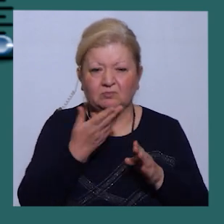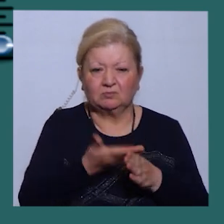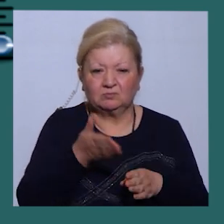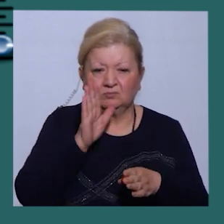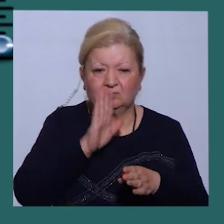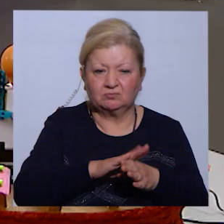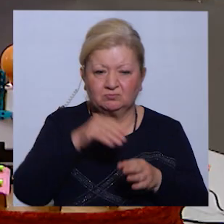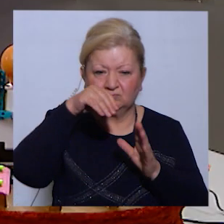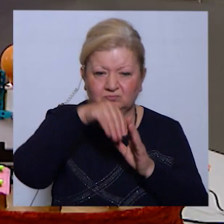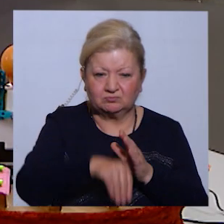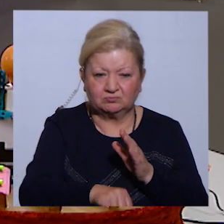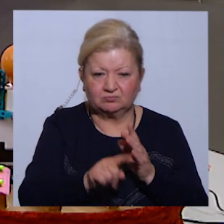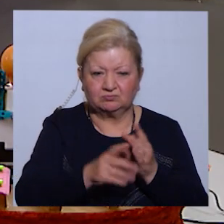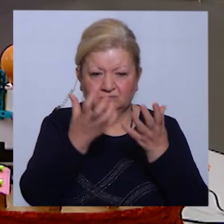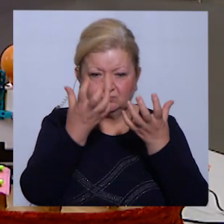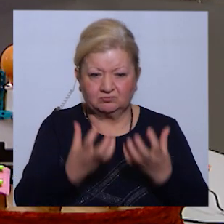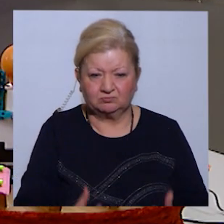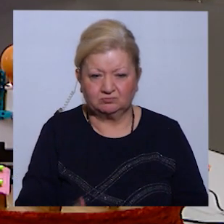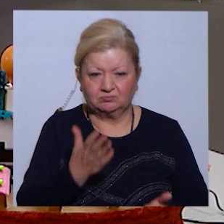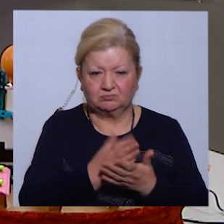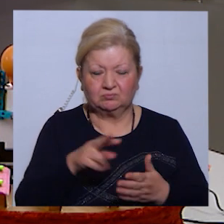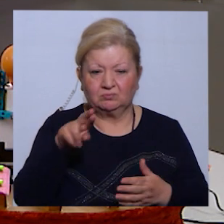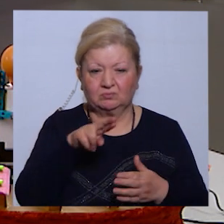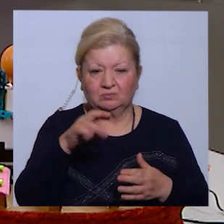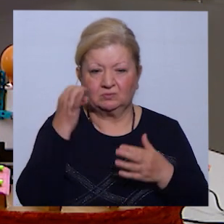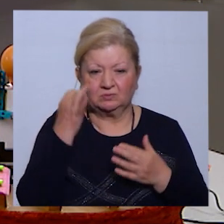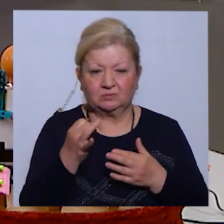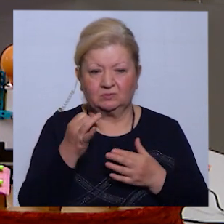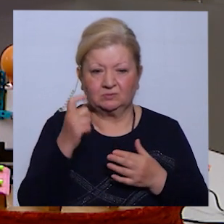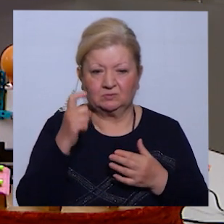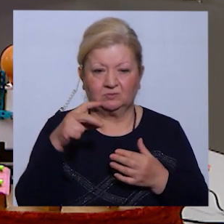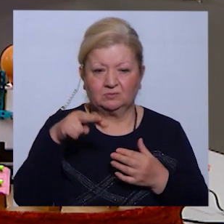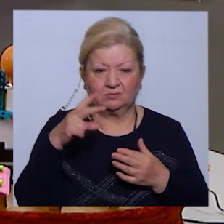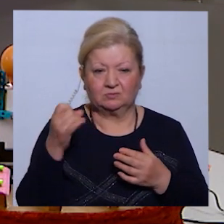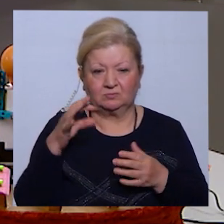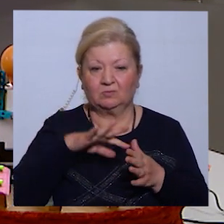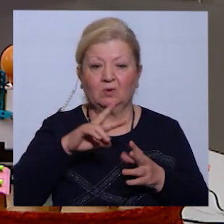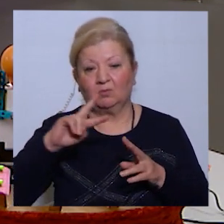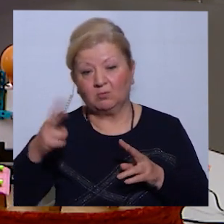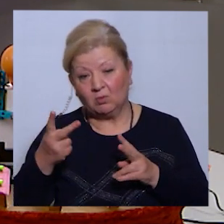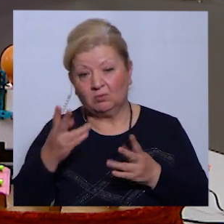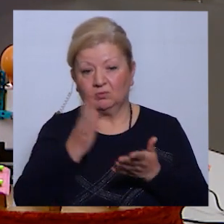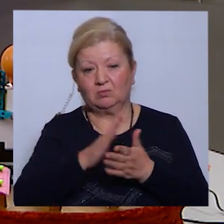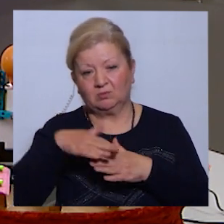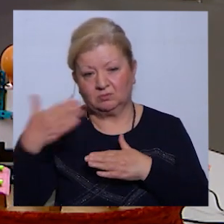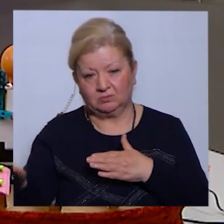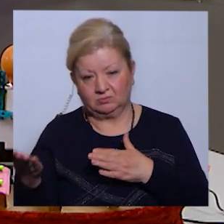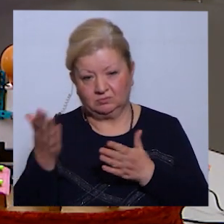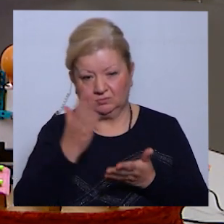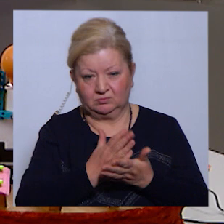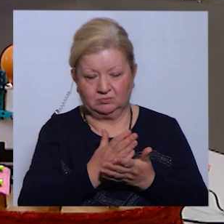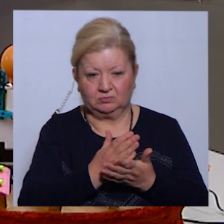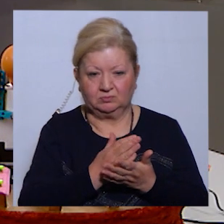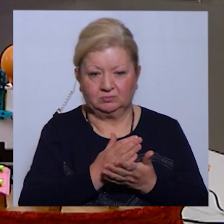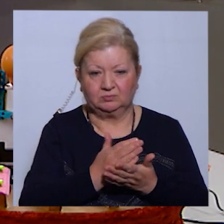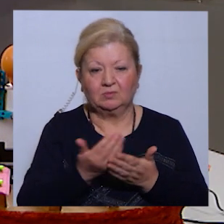ძალით ჩაშვებულია დიელექტრიკი. მეორე დიელექტრიკი გარეთ არის. როგორც ჩვენ ვიცით,